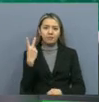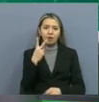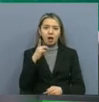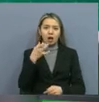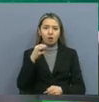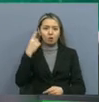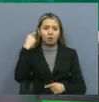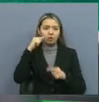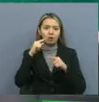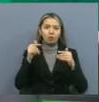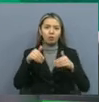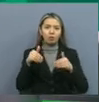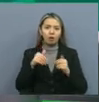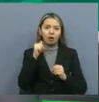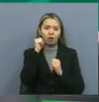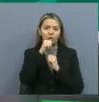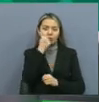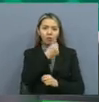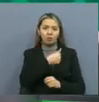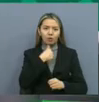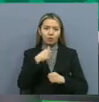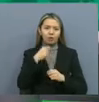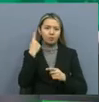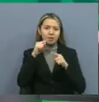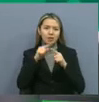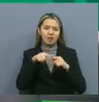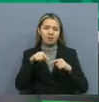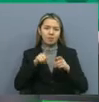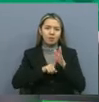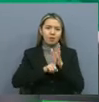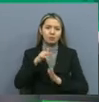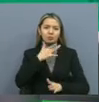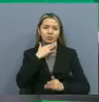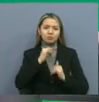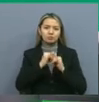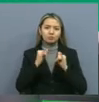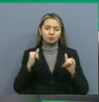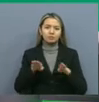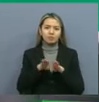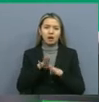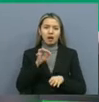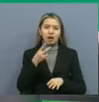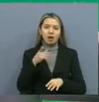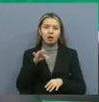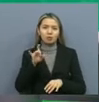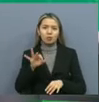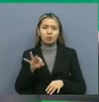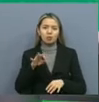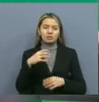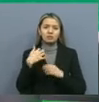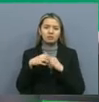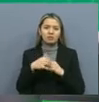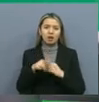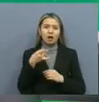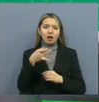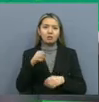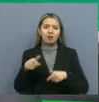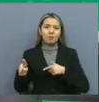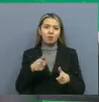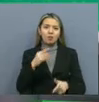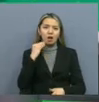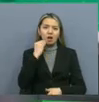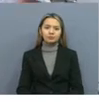агротехникалық колледжінің жыл озған сайын материалдық техникалық базасы нығайып келеді. Соның арқасында аграрлық салаға орта буын кадрлар дайындау